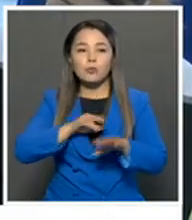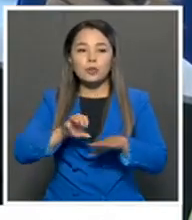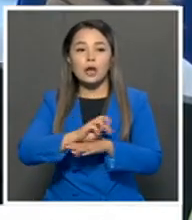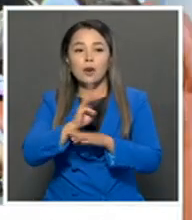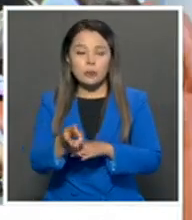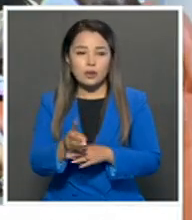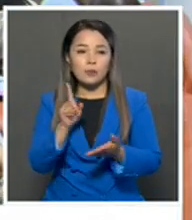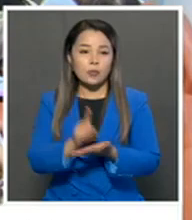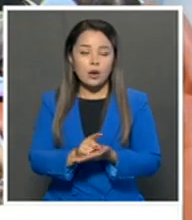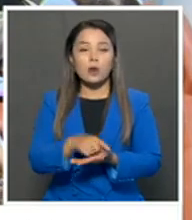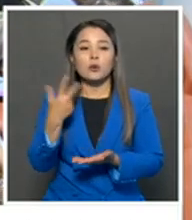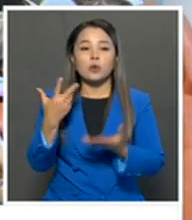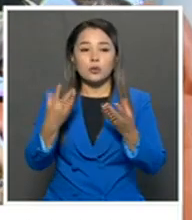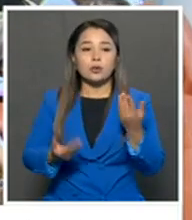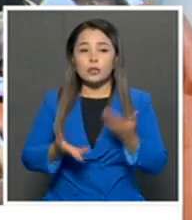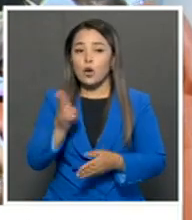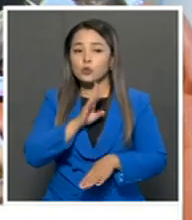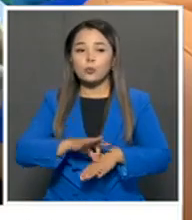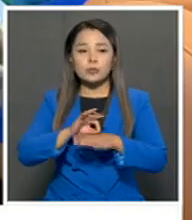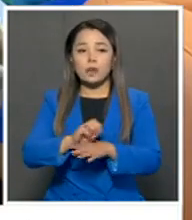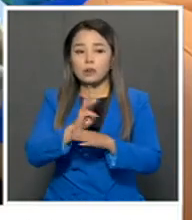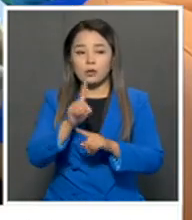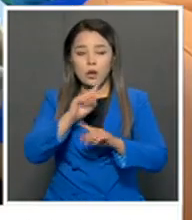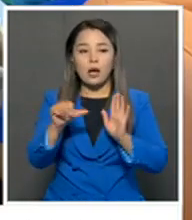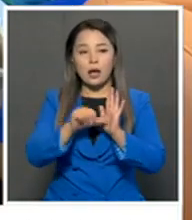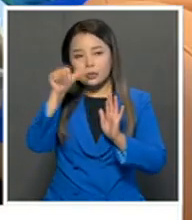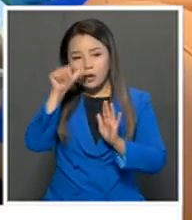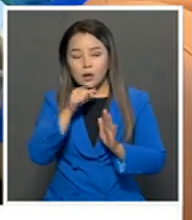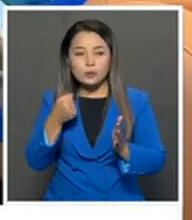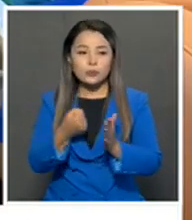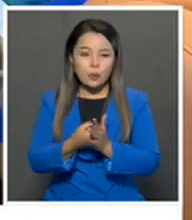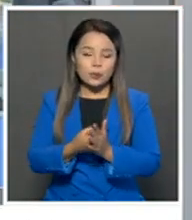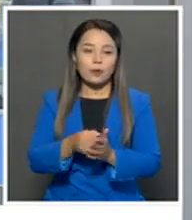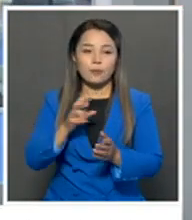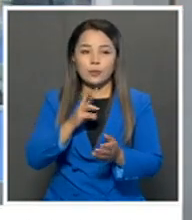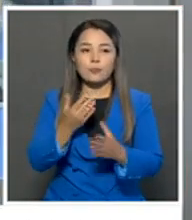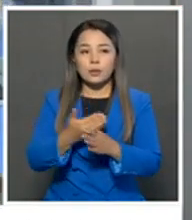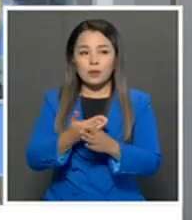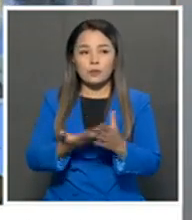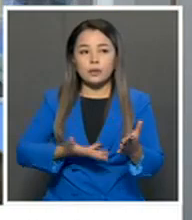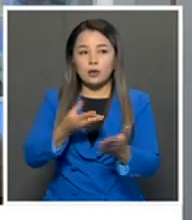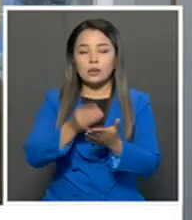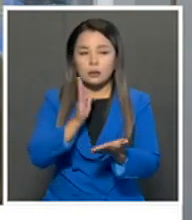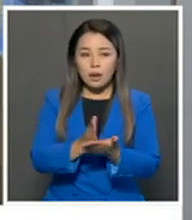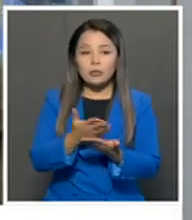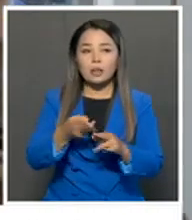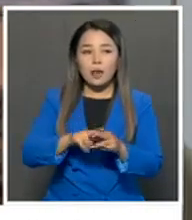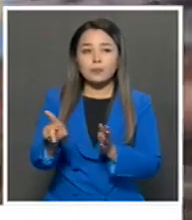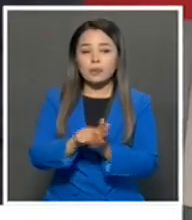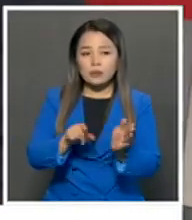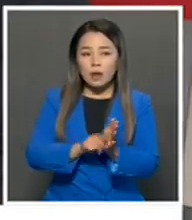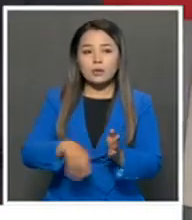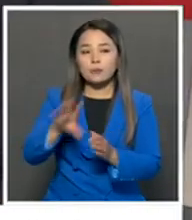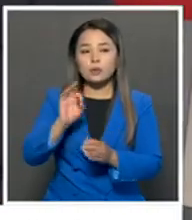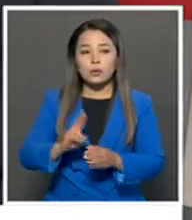3 күнде 2 қолға күрек табылмаса, 6 айға дейін жұмыссыз ретінде жәрдемі қалады. Зейнеткерлер мен атаулы әлеуметтік көмек алатындар